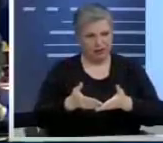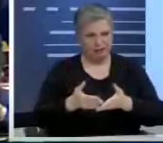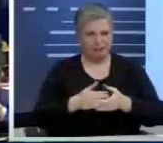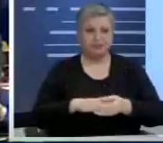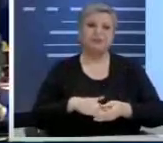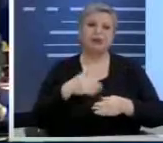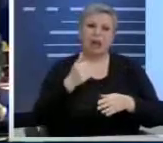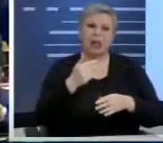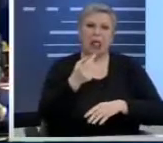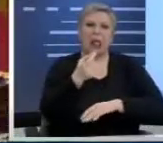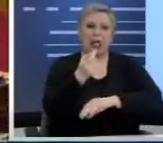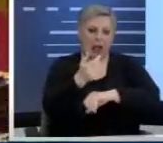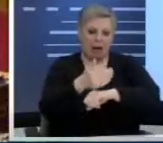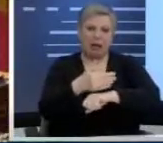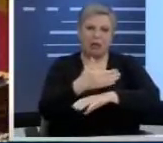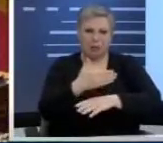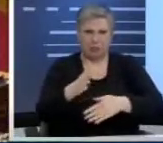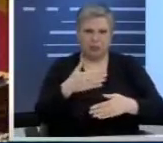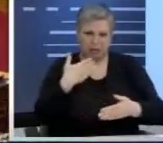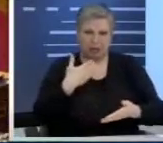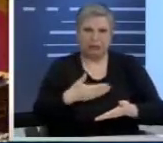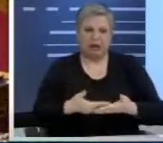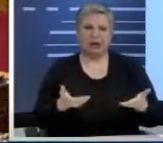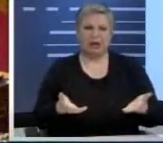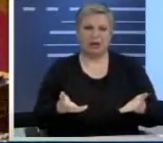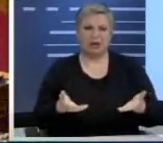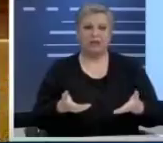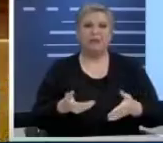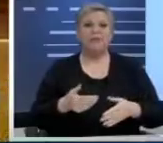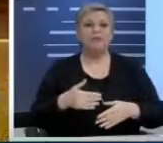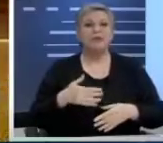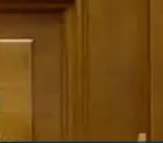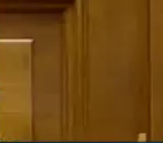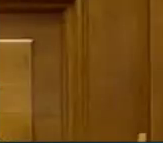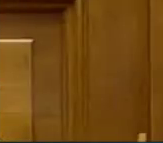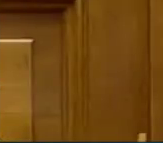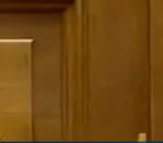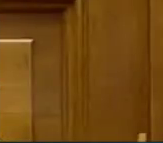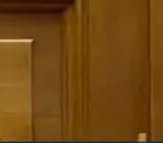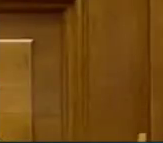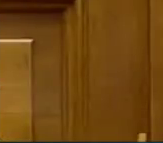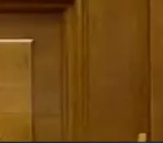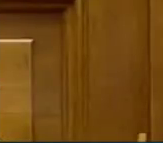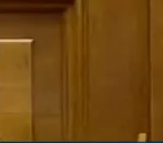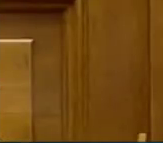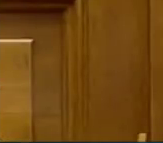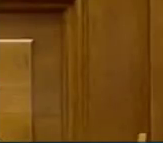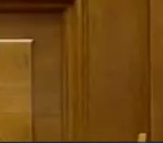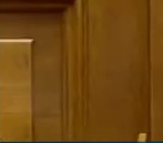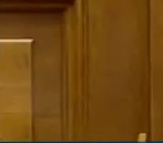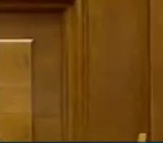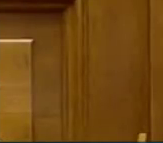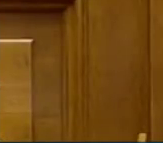τέλος, λίγα λεφτά θέλω, είμαι στο τέλος, κύριε Πρόεδρε. Φτάνοντας στο τέλος, θέλω να σας πω για